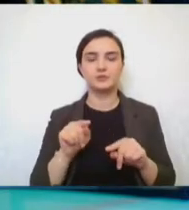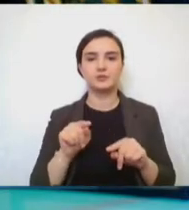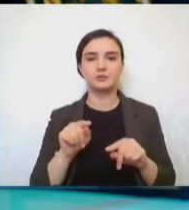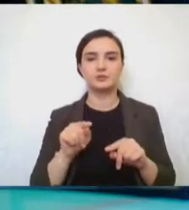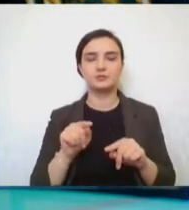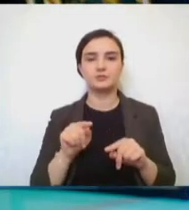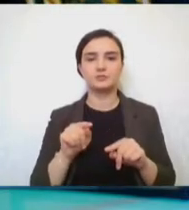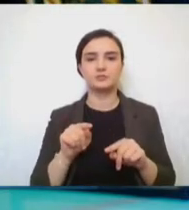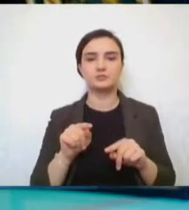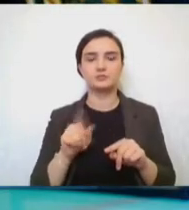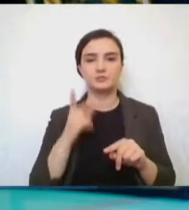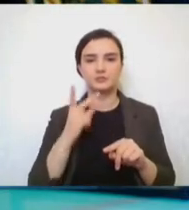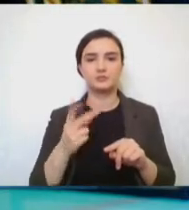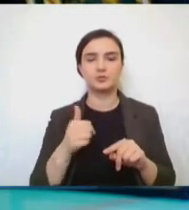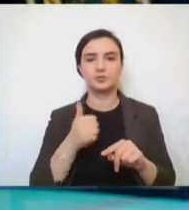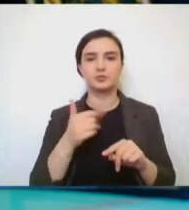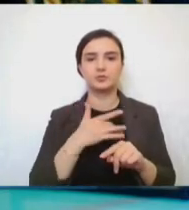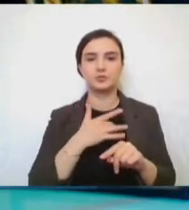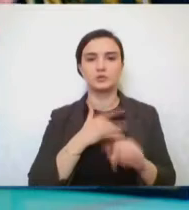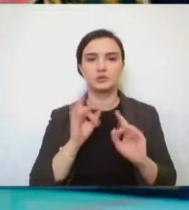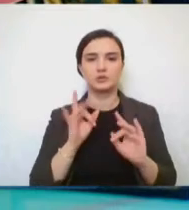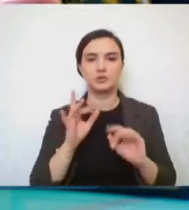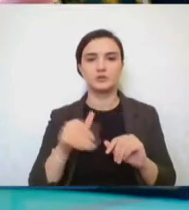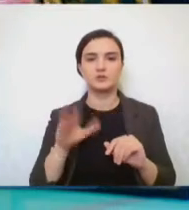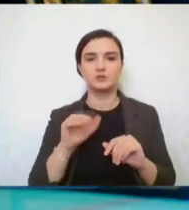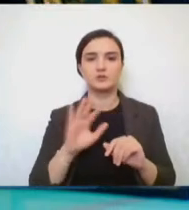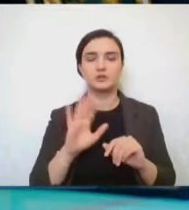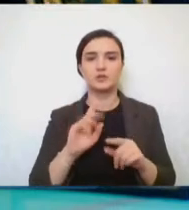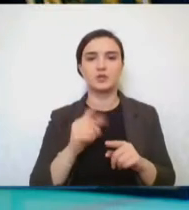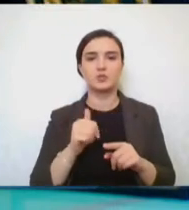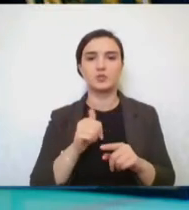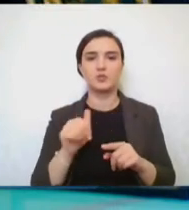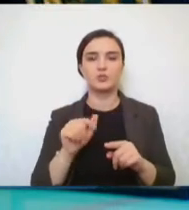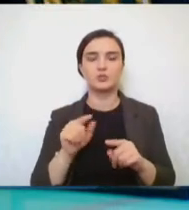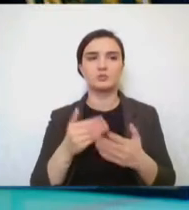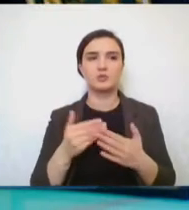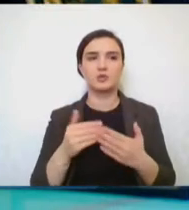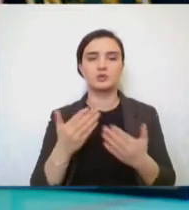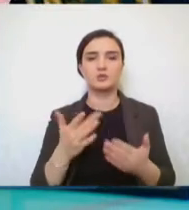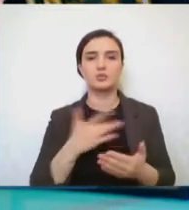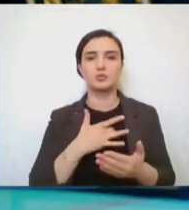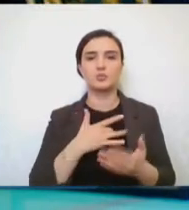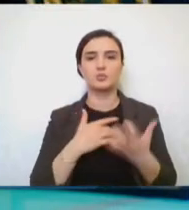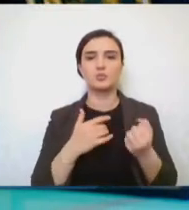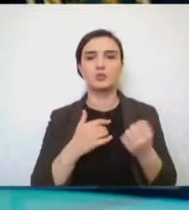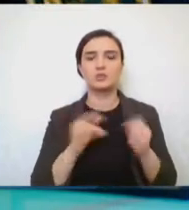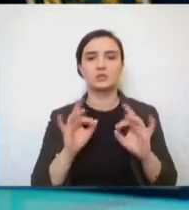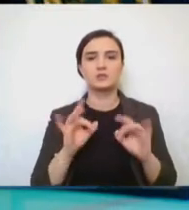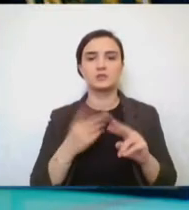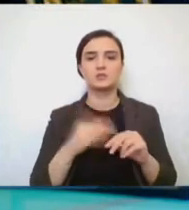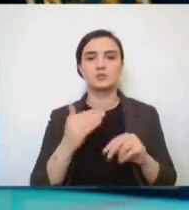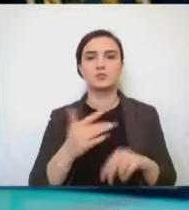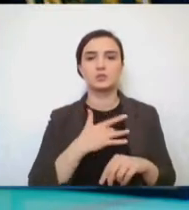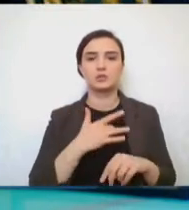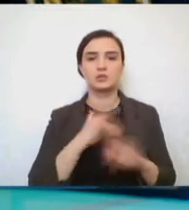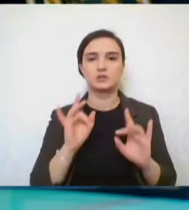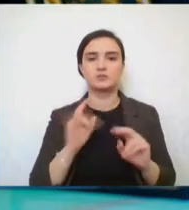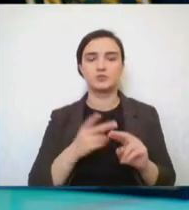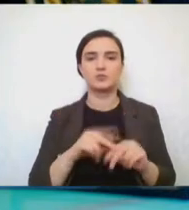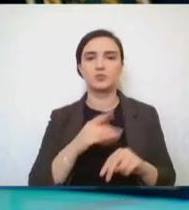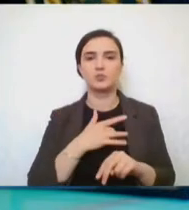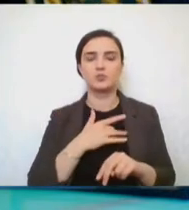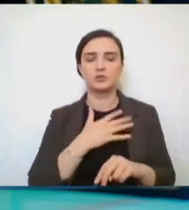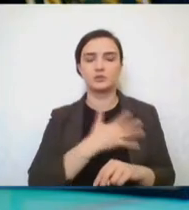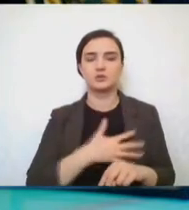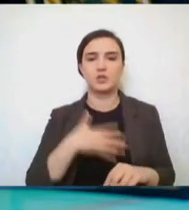აფიქსირებს როგორც გულის ტკივილს და არა როგორც უშუალოდ კუნთის ტკივილს. მისთვის ეს არის გულის ტკივილი, იმიტომ რომ გულის მიდამოში ეს ტკივილი.